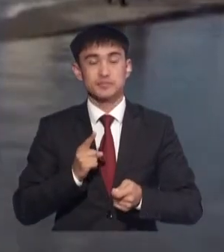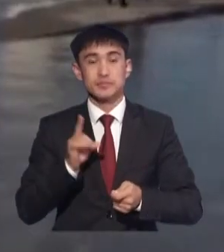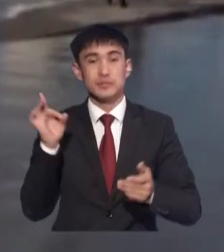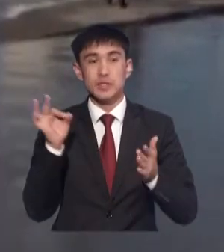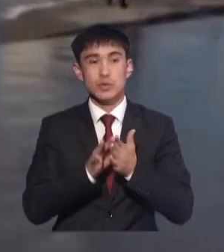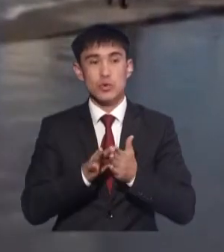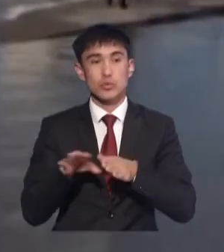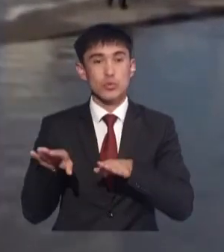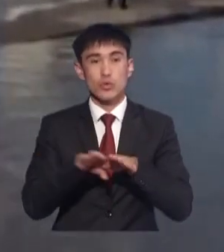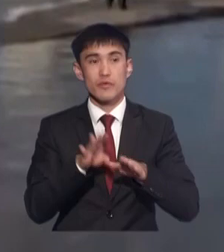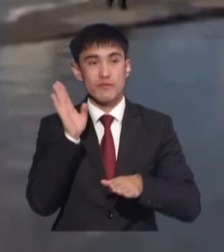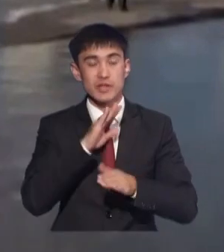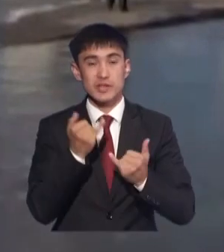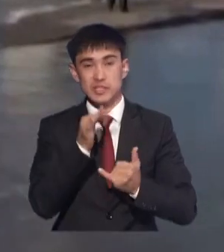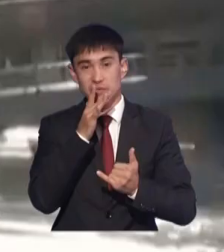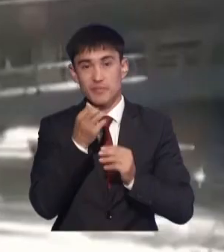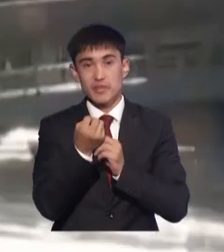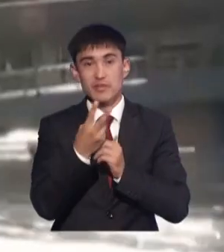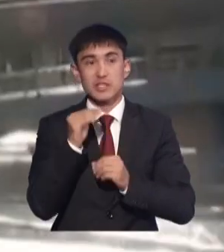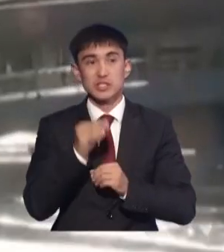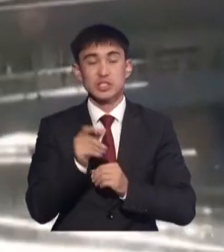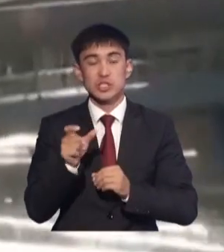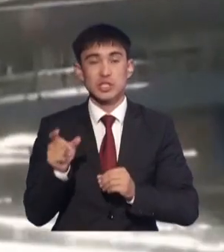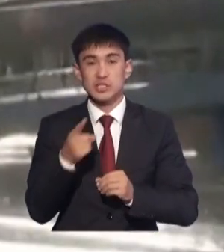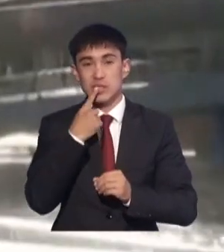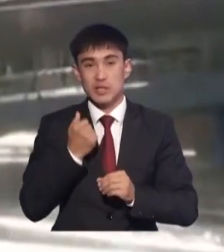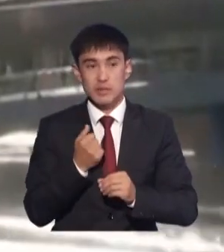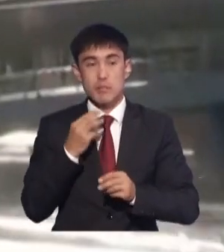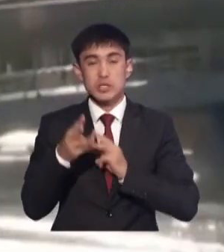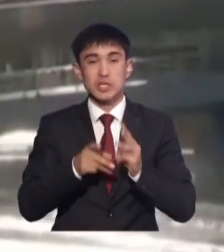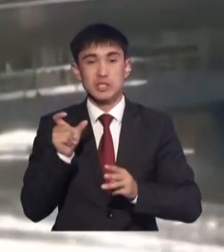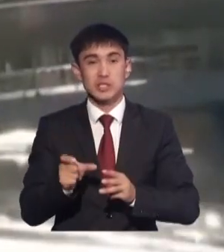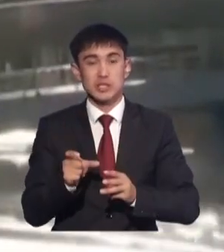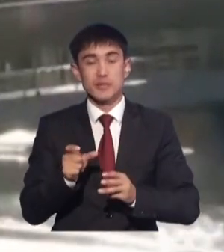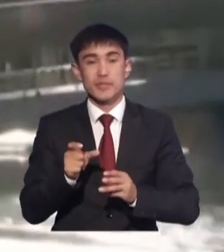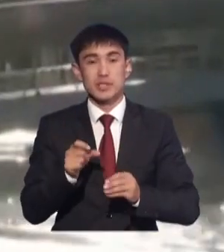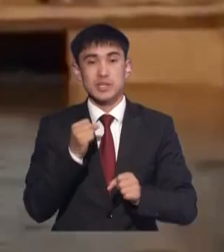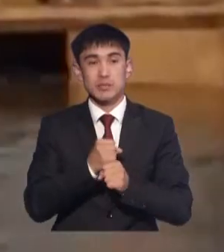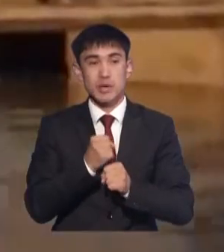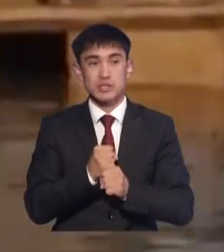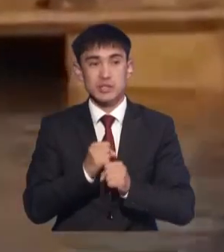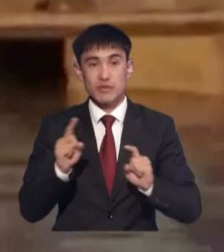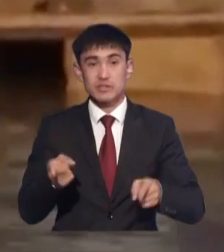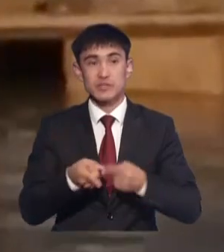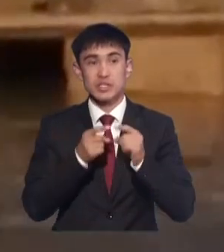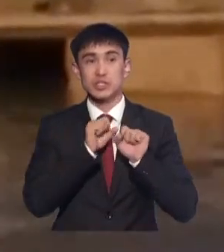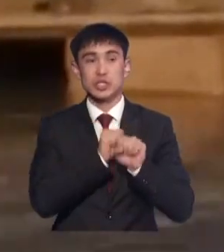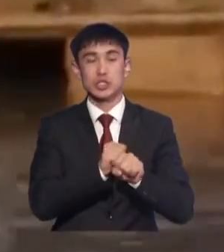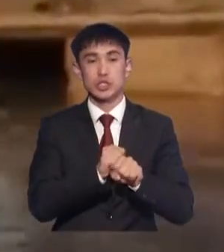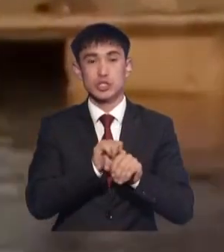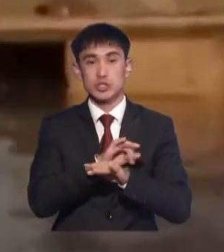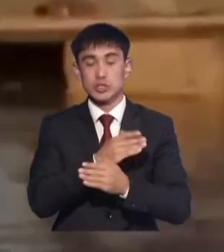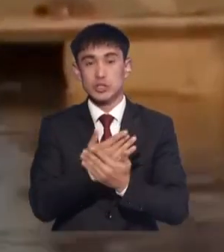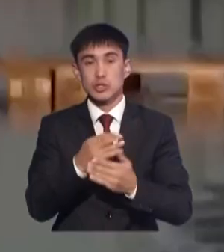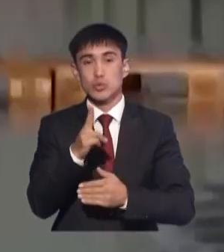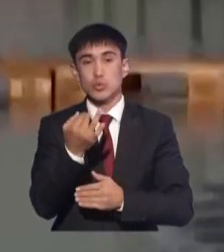рекордный уровень воды. В настоящее время 12 тысяч солдат, пожарных и гражданских лиц занимаются возведением защитных сооружений